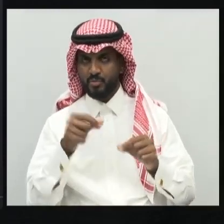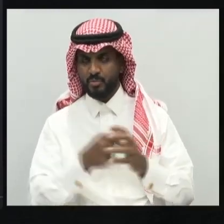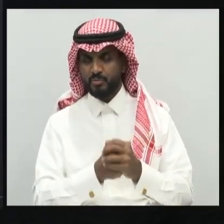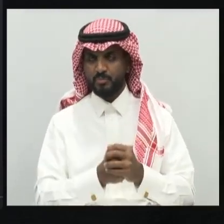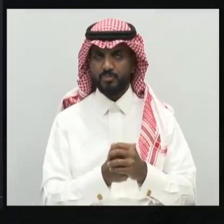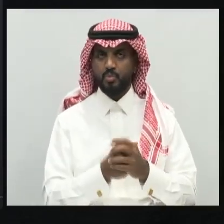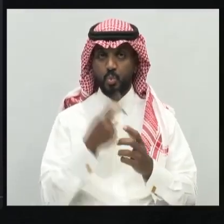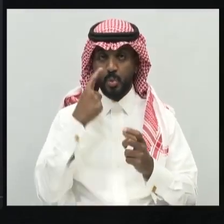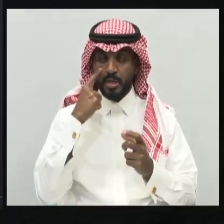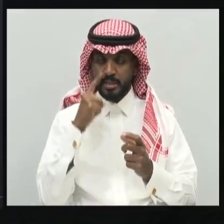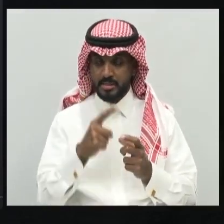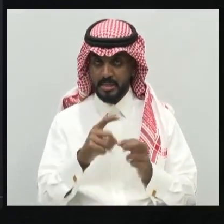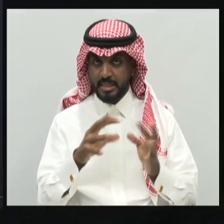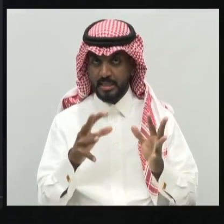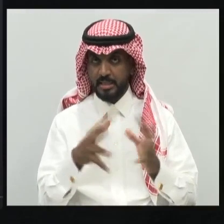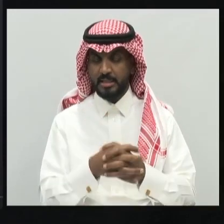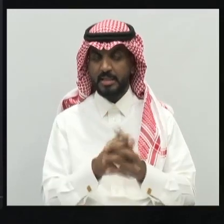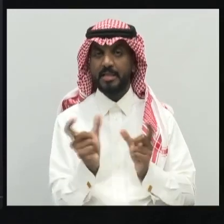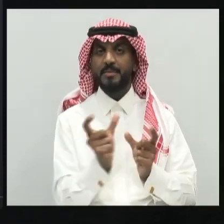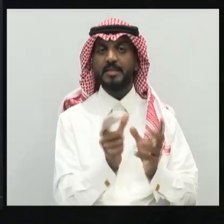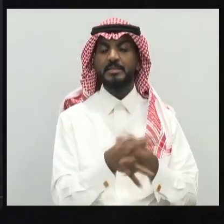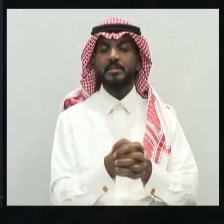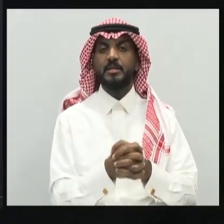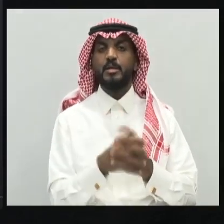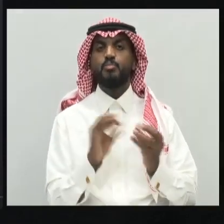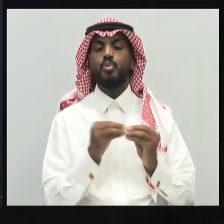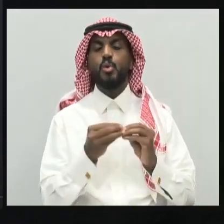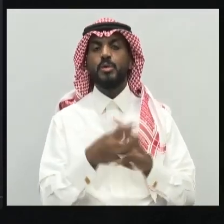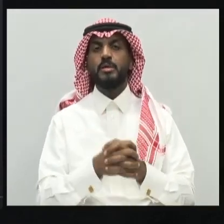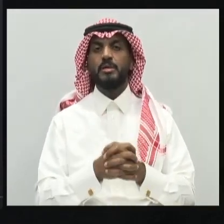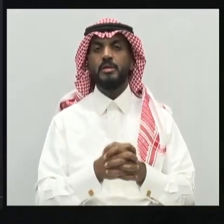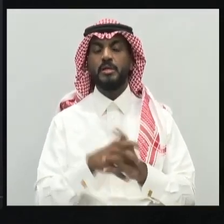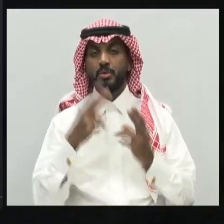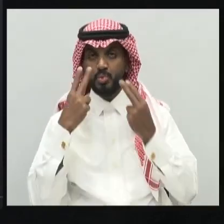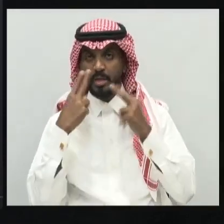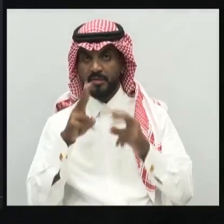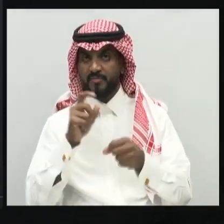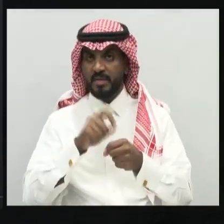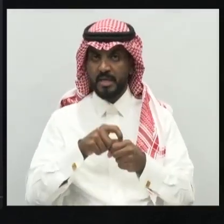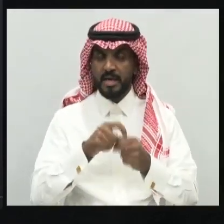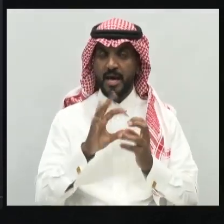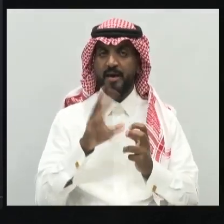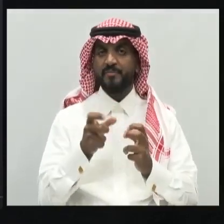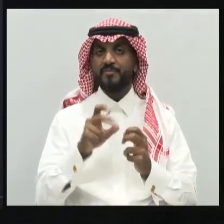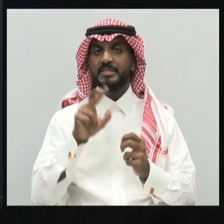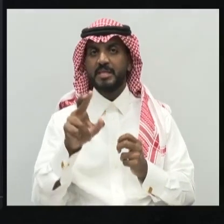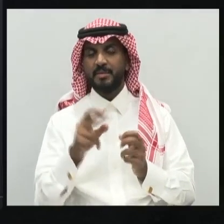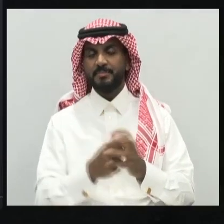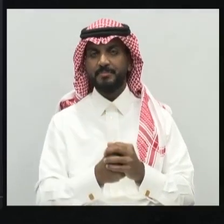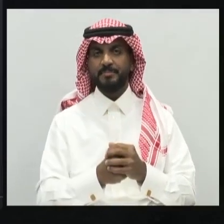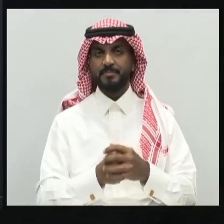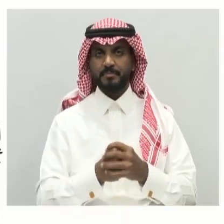نركز كثيرا على الكلمات الملونه لاننا نشاهد فيها حرف الزاي